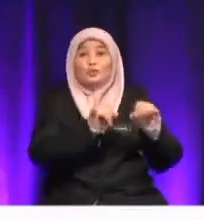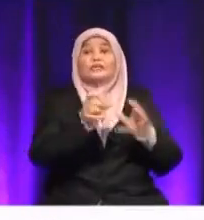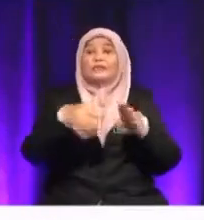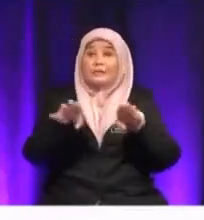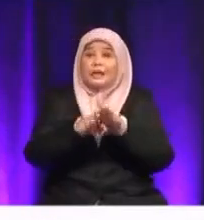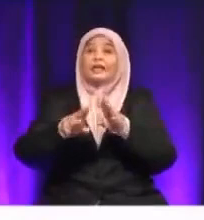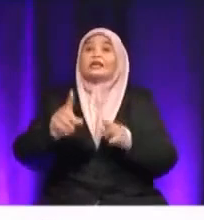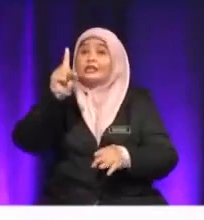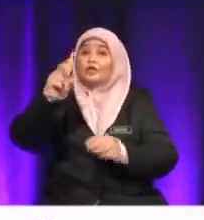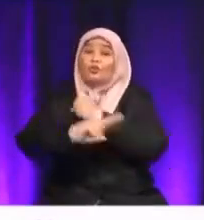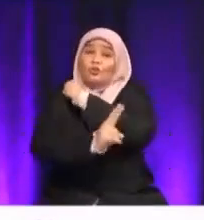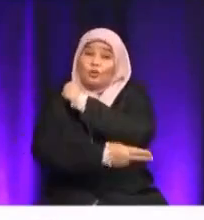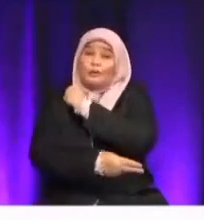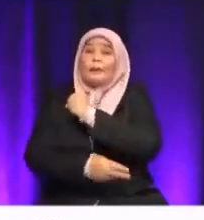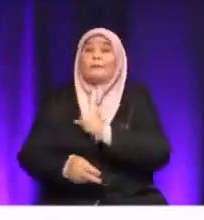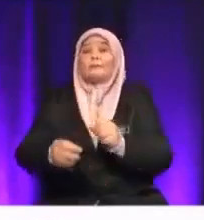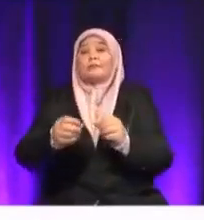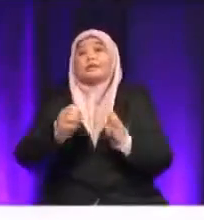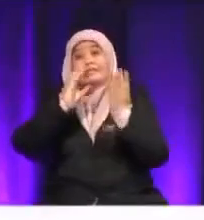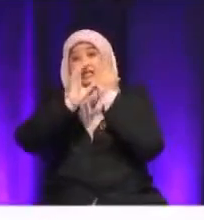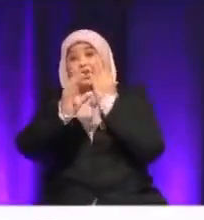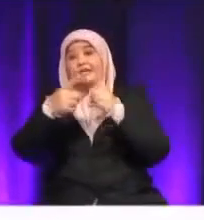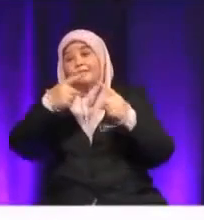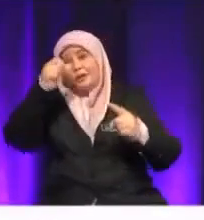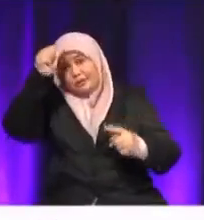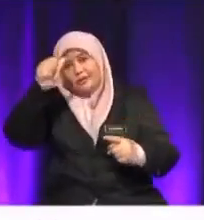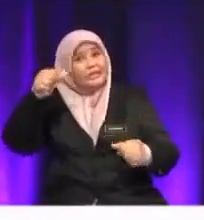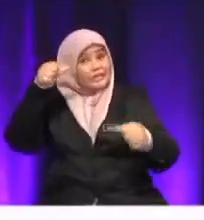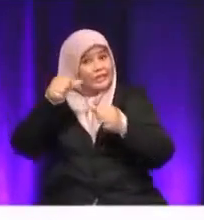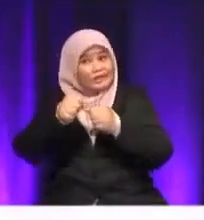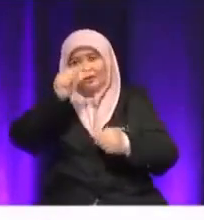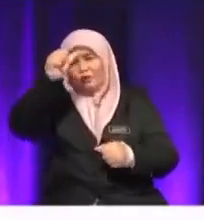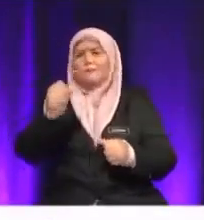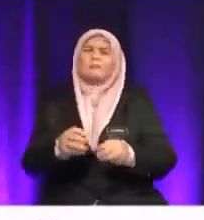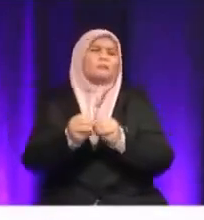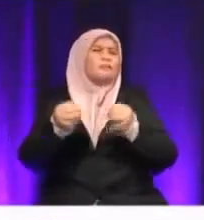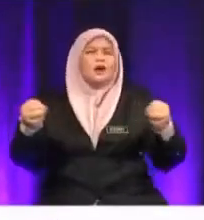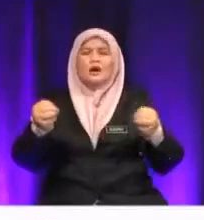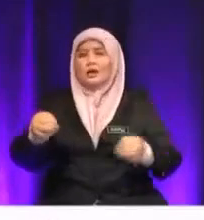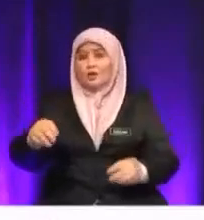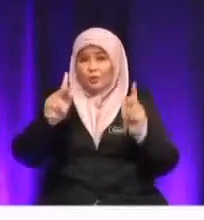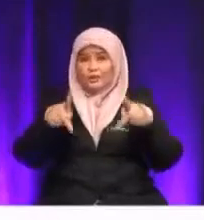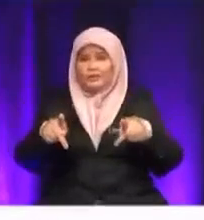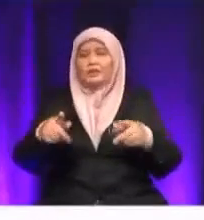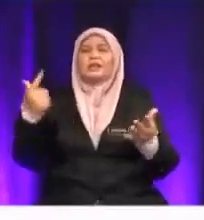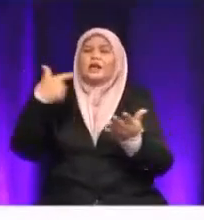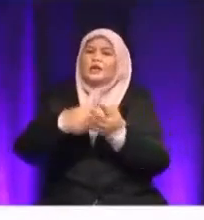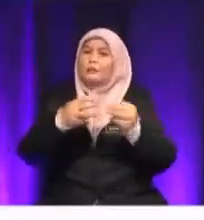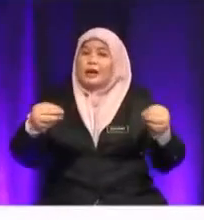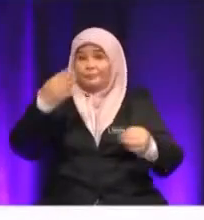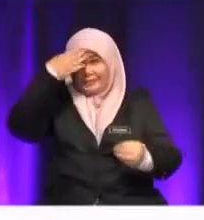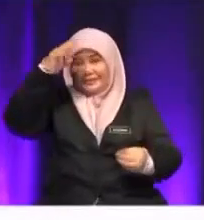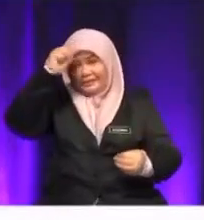suatu hukuman pencegah dari Allah, dan ingatlah Allah Maha Kuasa lagi Maha Bijaksana. Alhamdulillah.